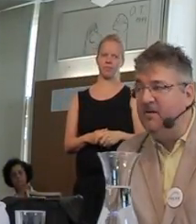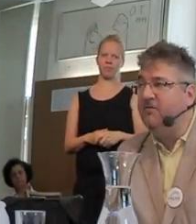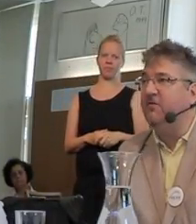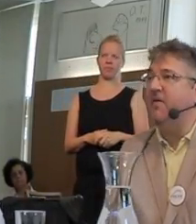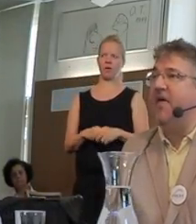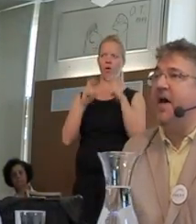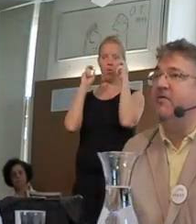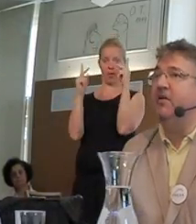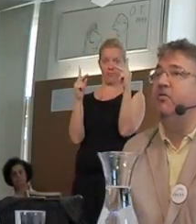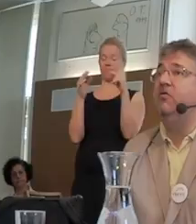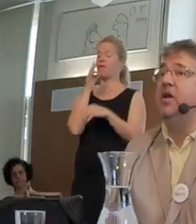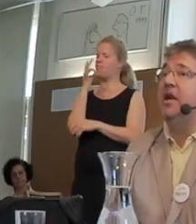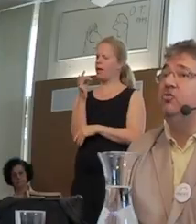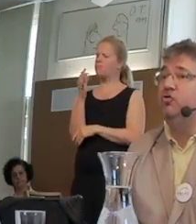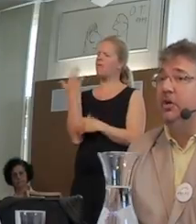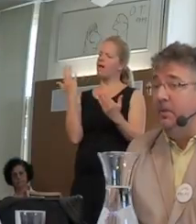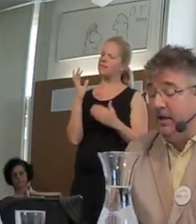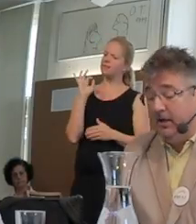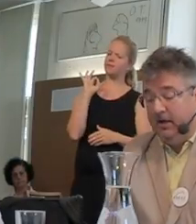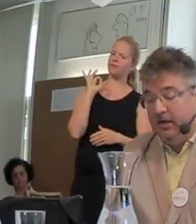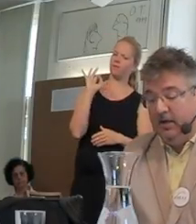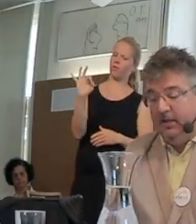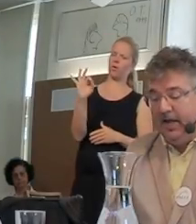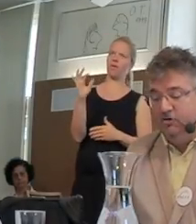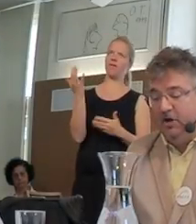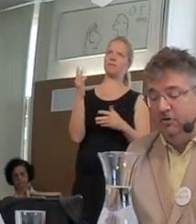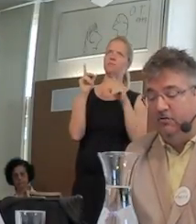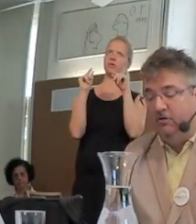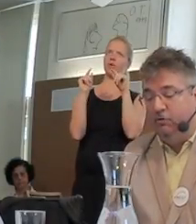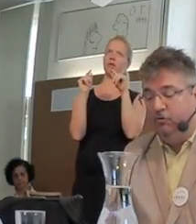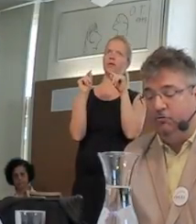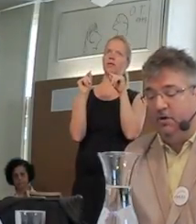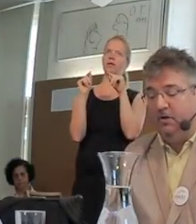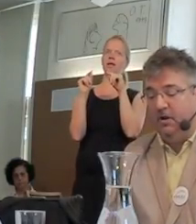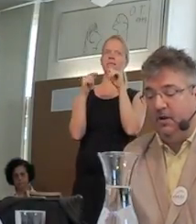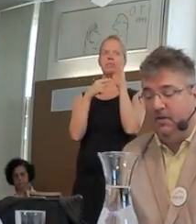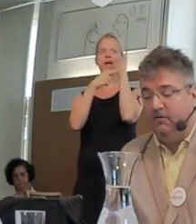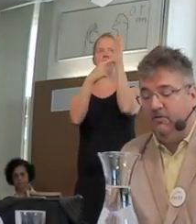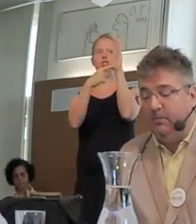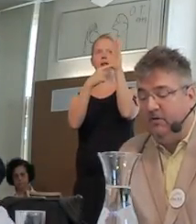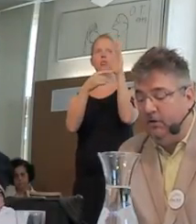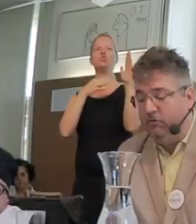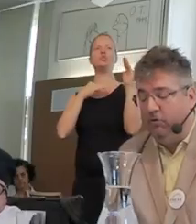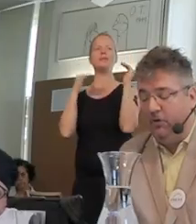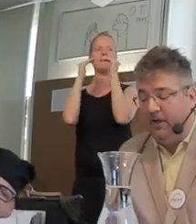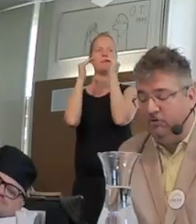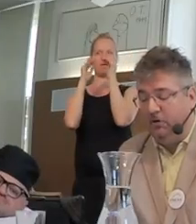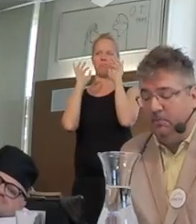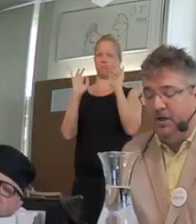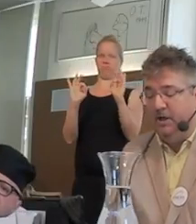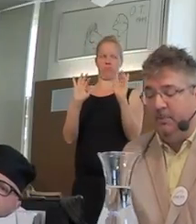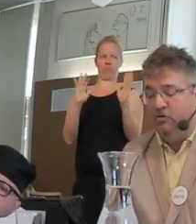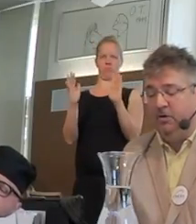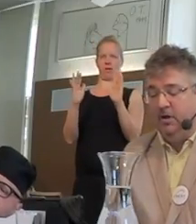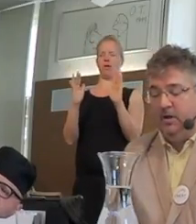was ist einerseits für Sie eine stimmige Darstellung, die Sie sich wünschen würden, dieses Themas Inklusion,